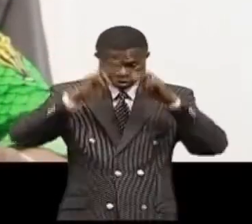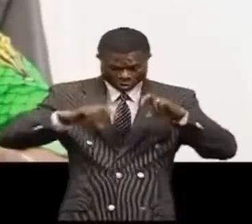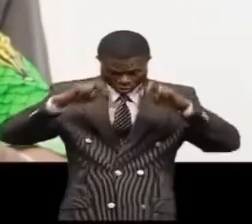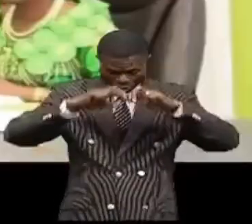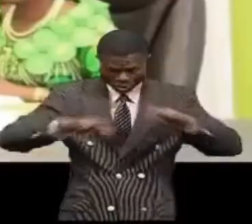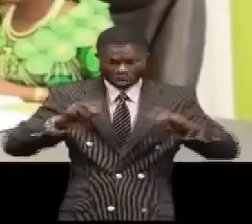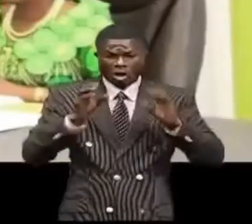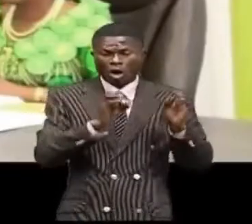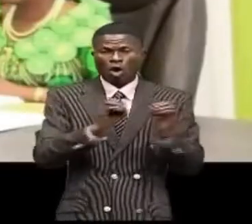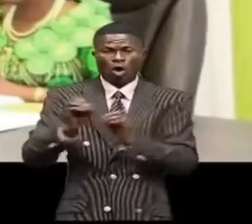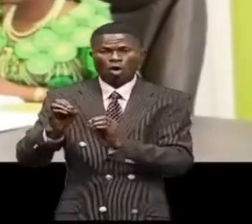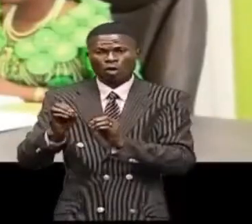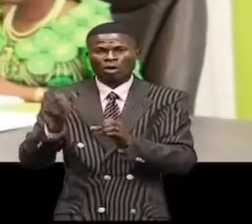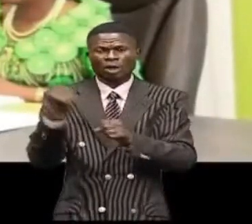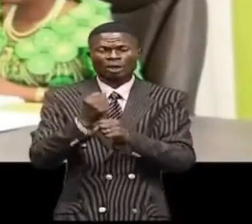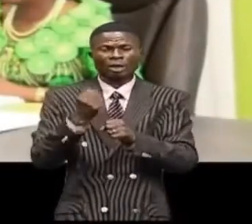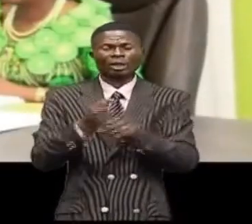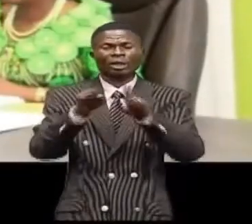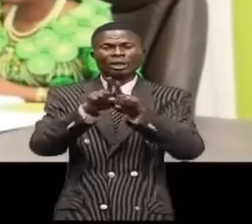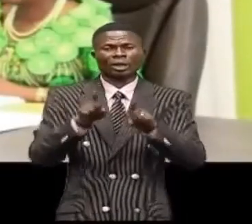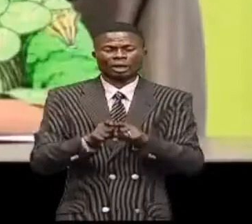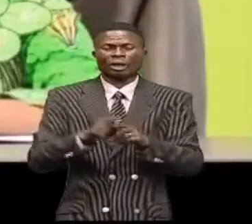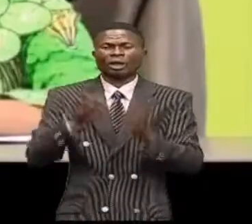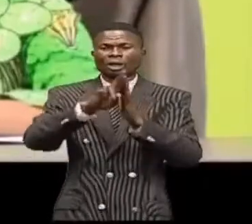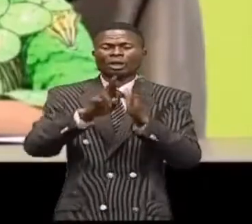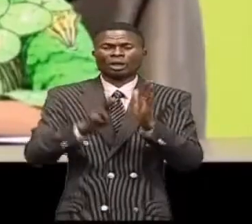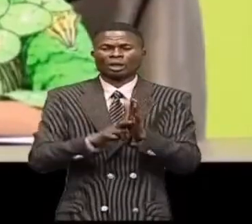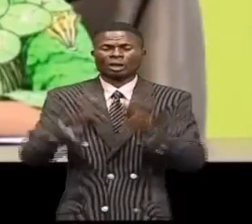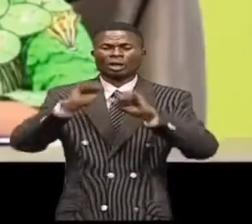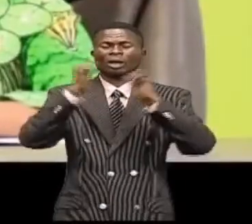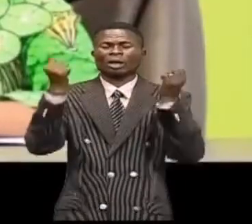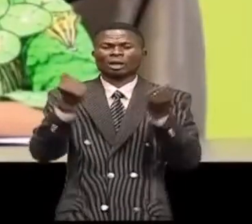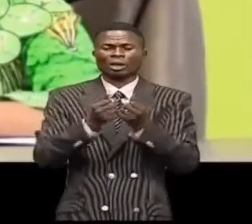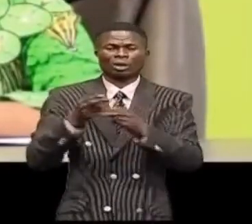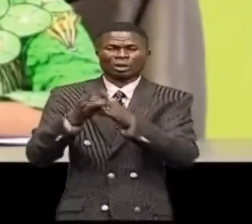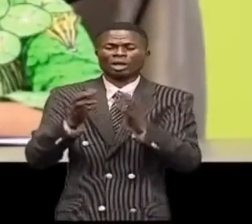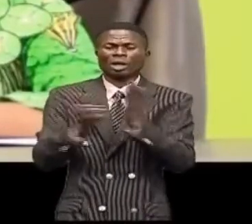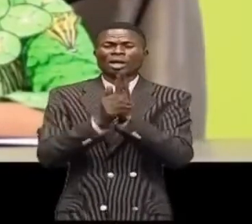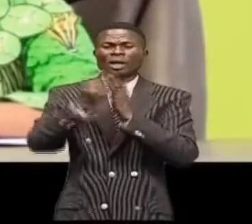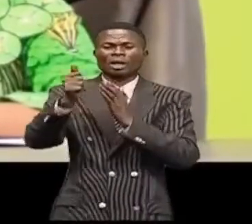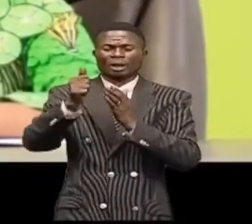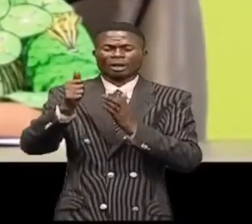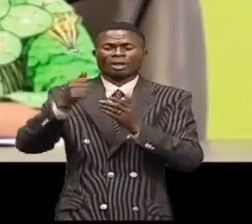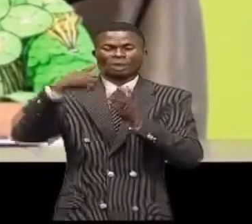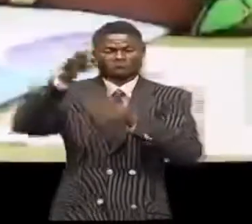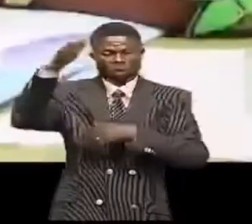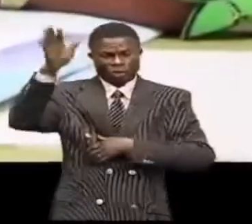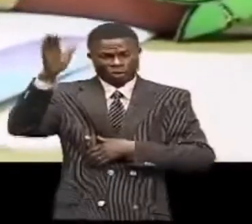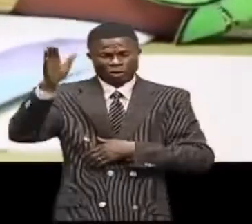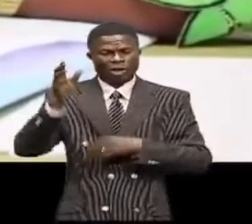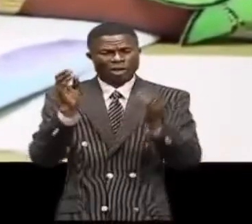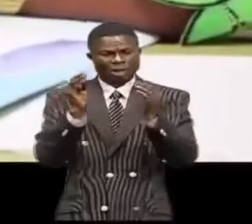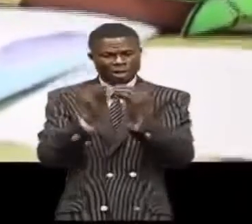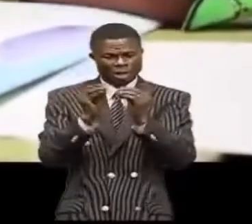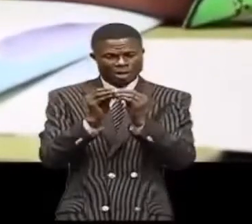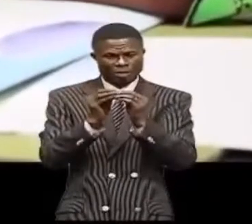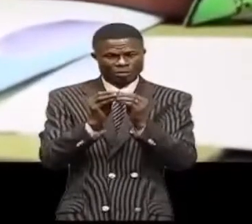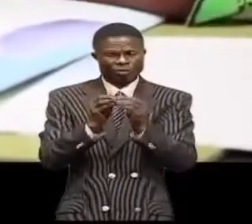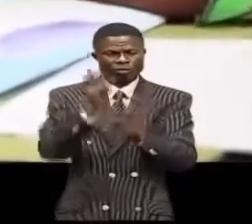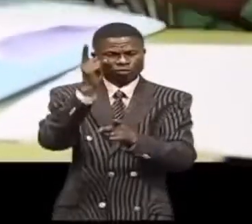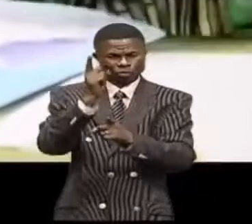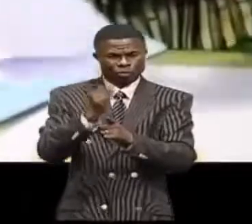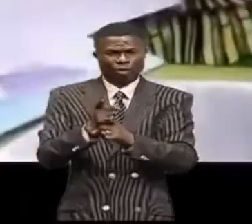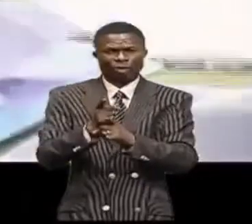Cet organisme joue en même temps le rôle d'agence assurance qualité externe. Cette rencontre tombe à point